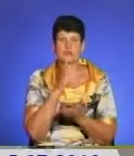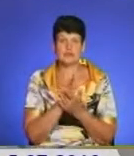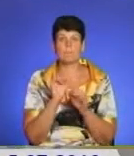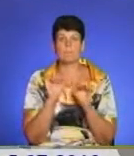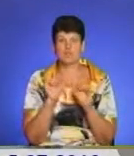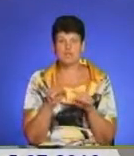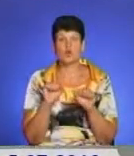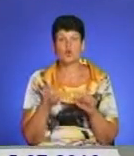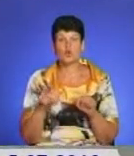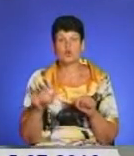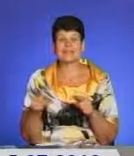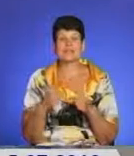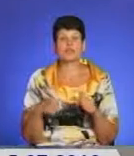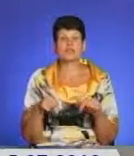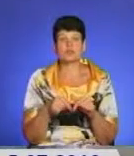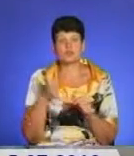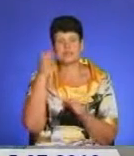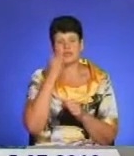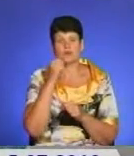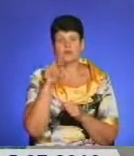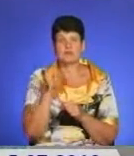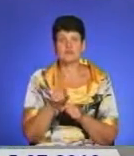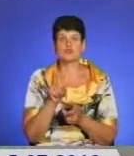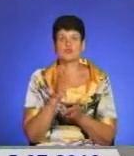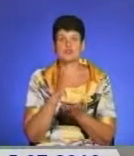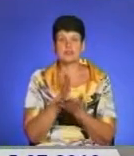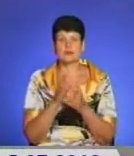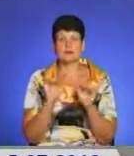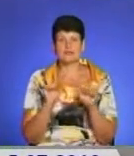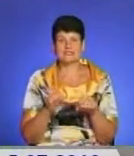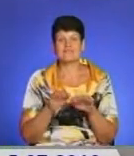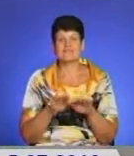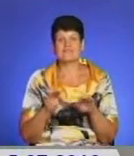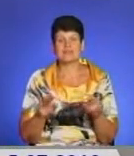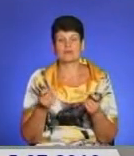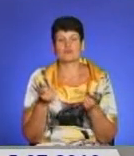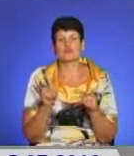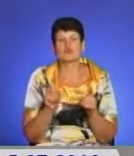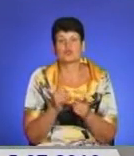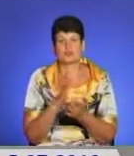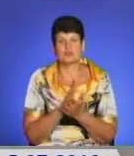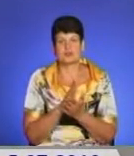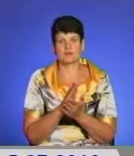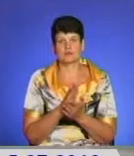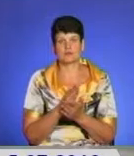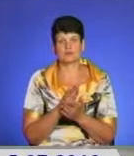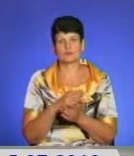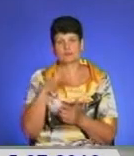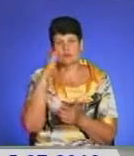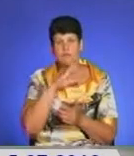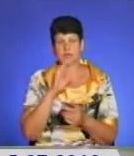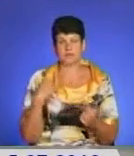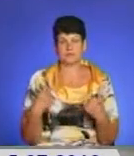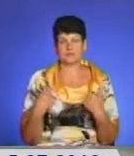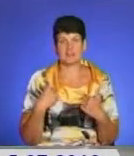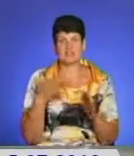які це організовують. Ну і дякую за те, що є можливість дітям хоча б щось мати, тому що батьки десь трошки страдають. Витрати на дорогу